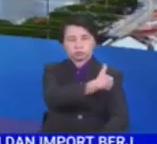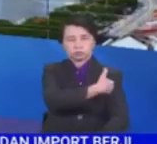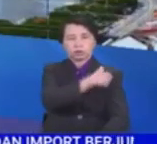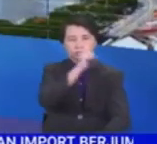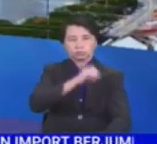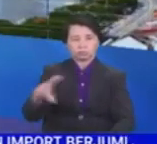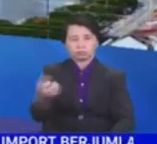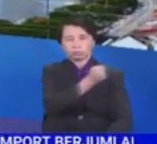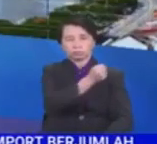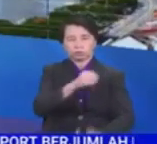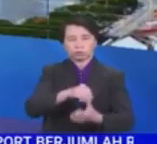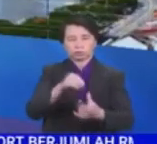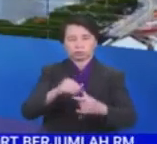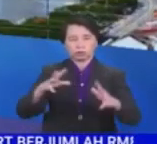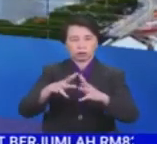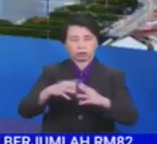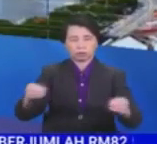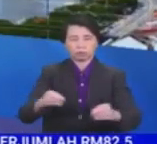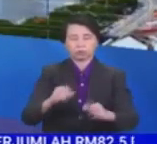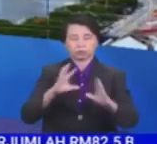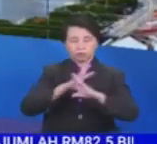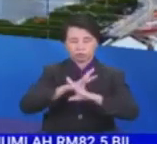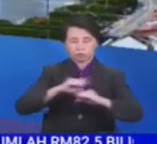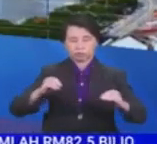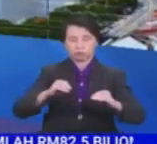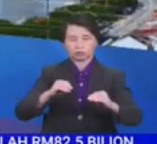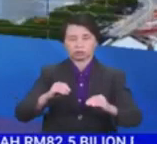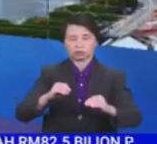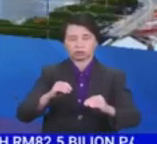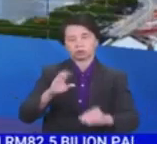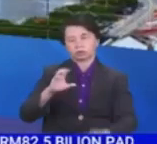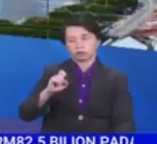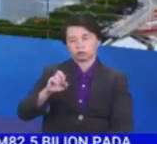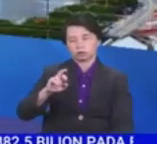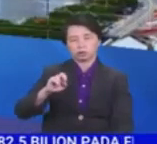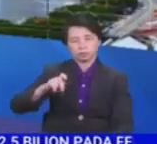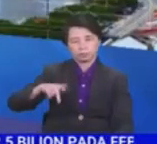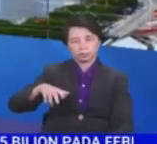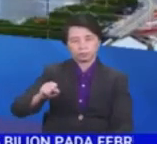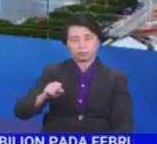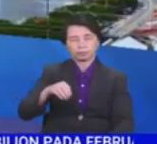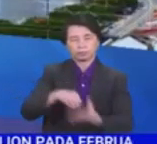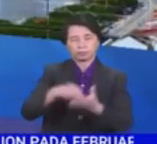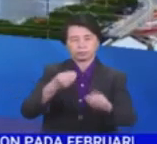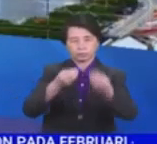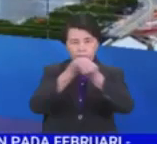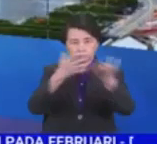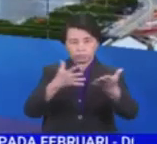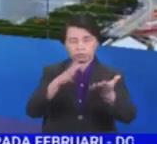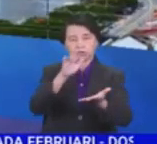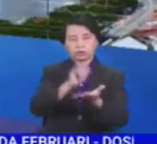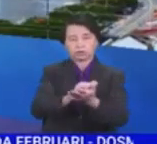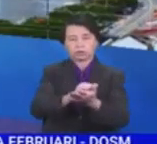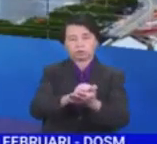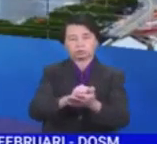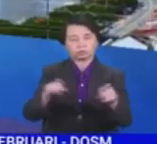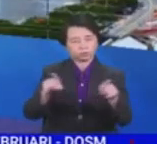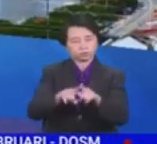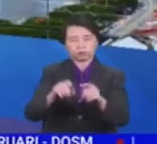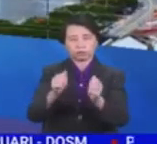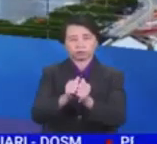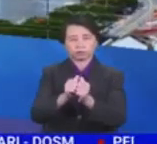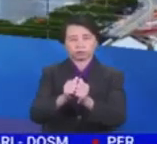boleh dirampas atau di Lupus kan cowok distrik formation melalui satu infografik memaklumkan langkah itu adalah sejajar